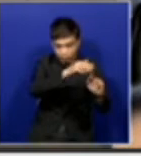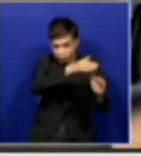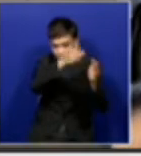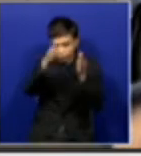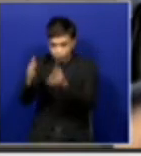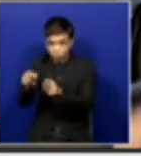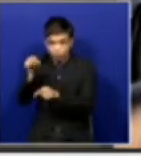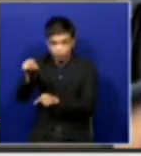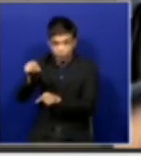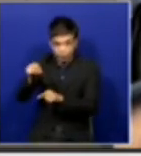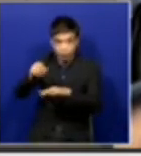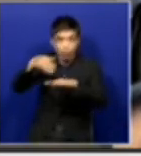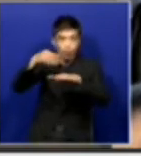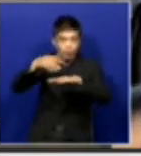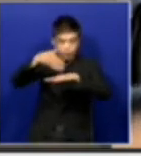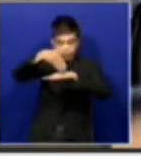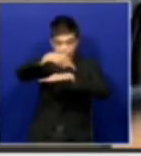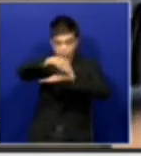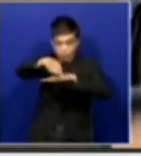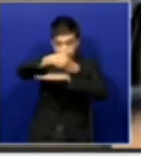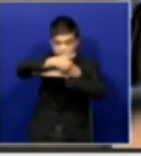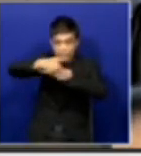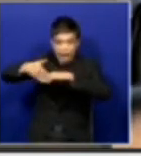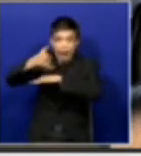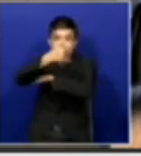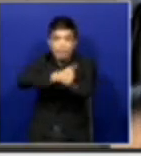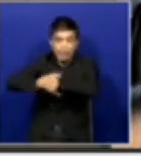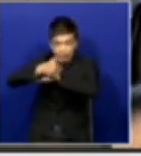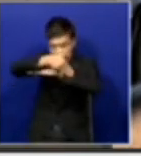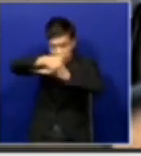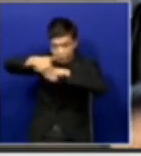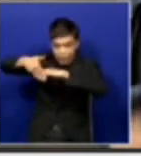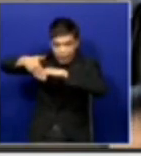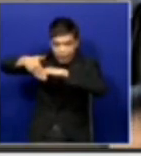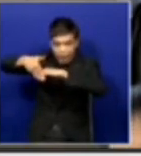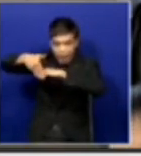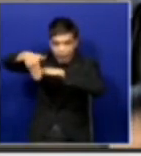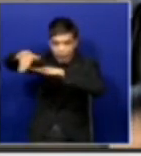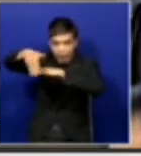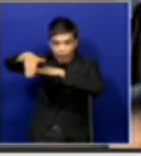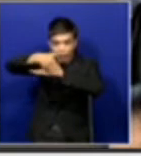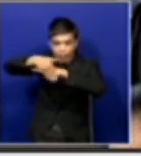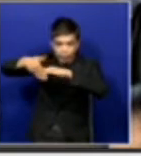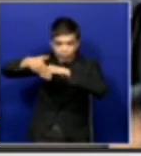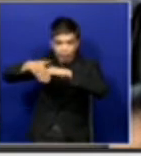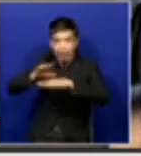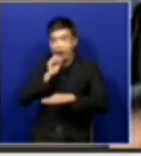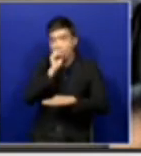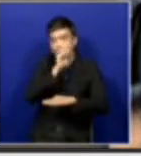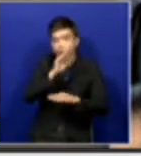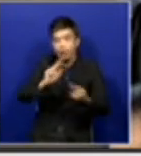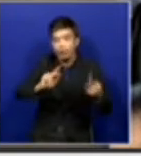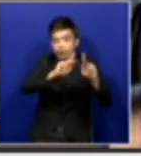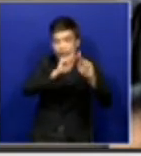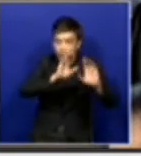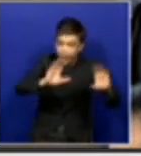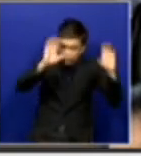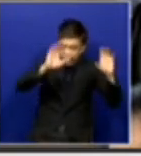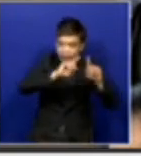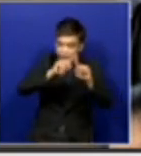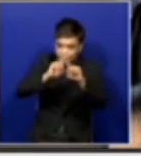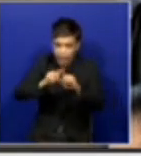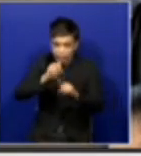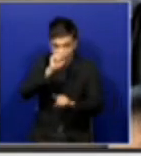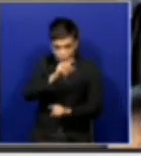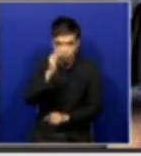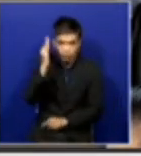แดนเป็นเรื่องพิเศษนะรายงานท่านนายกรัฐมนตรีท่านรัฐมนตรีมหาไทยแล้วผู้เกี่ยวข้องด้วย